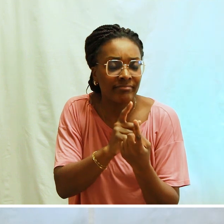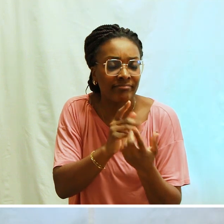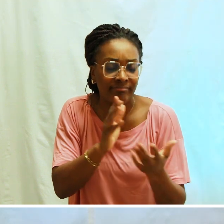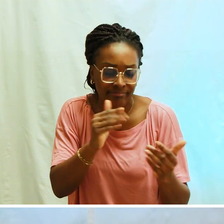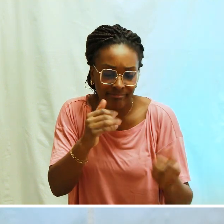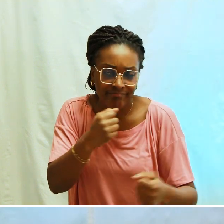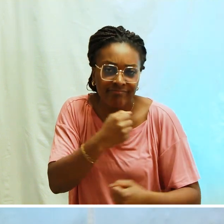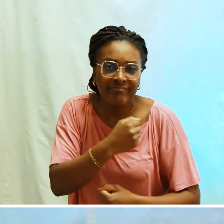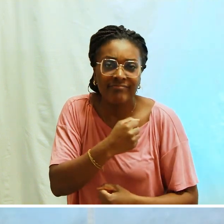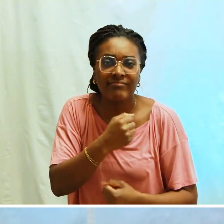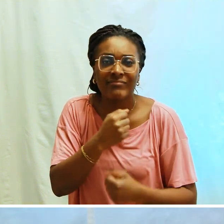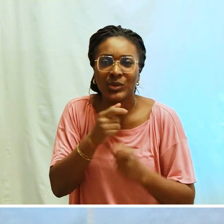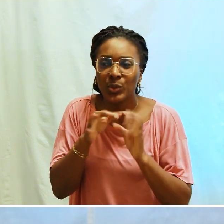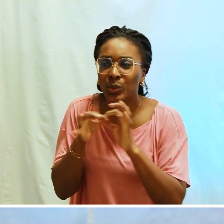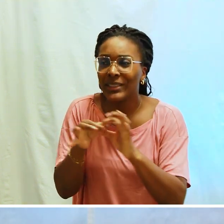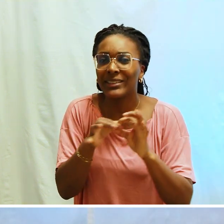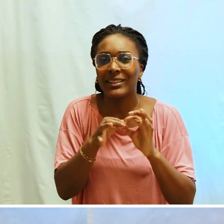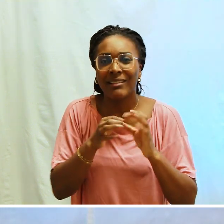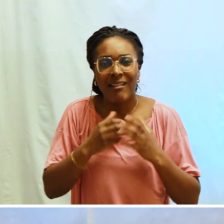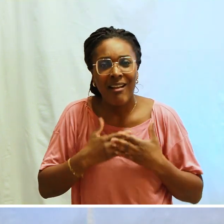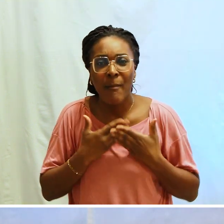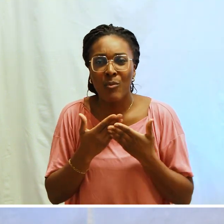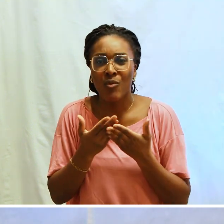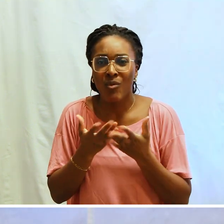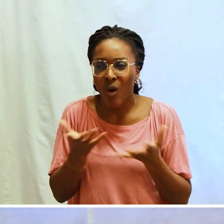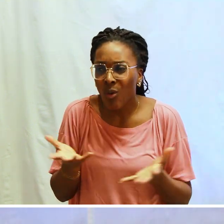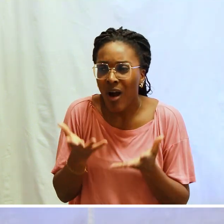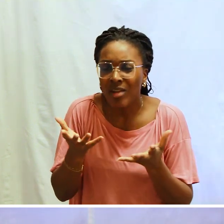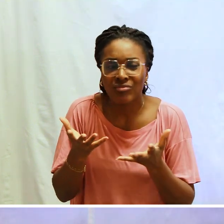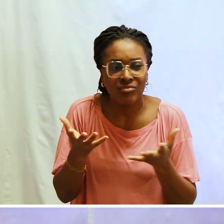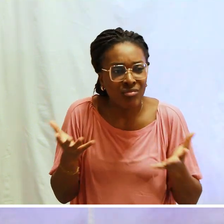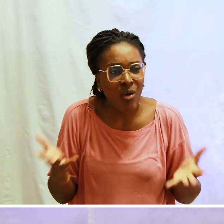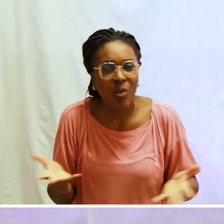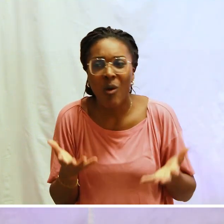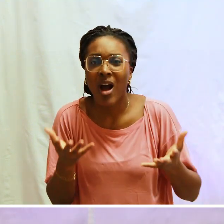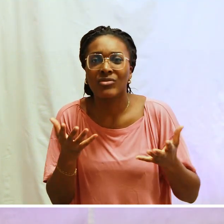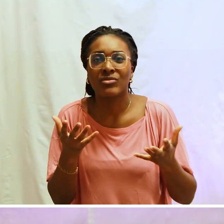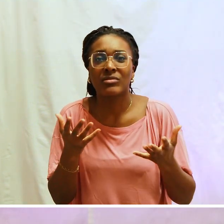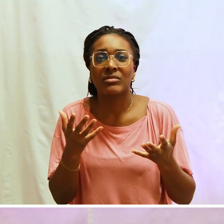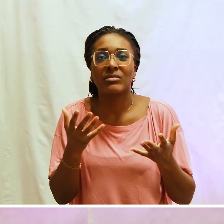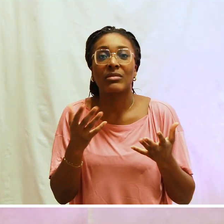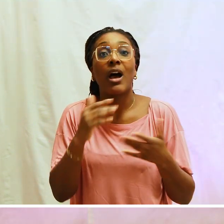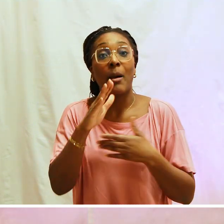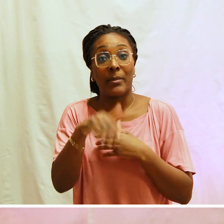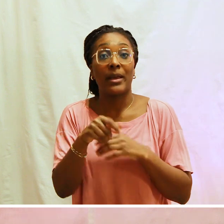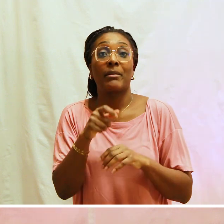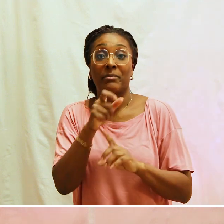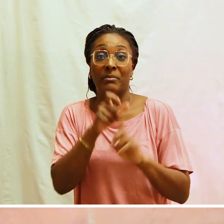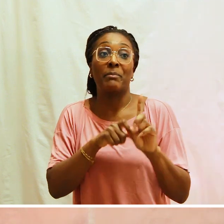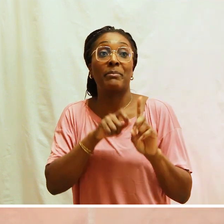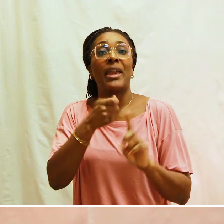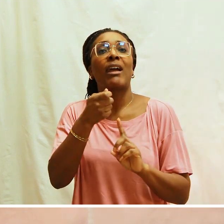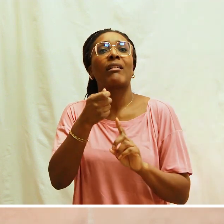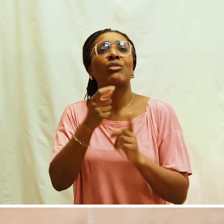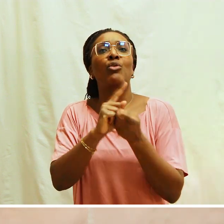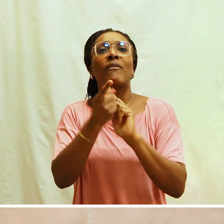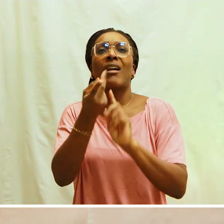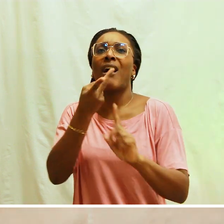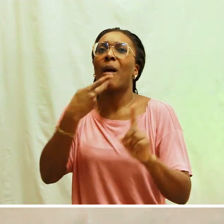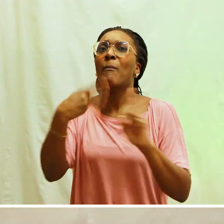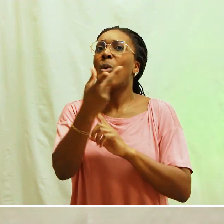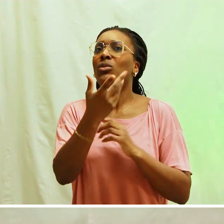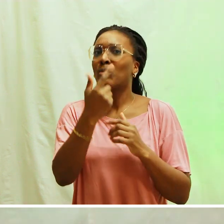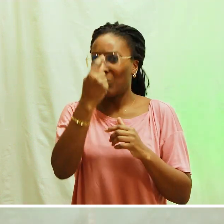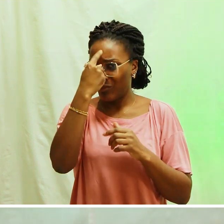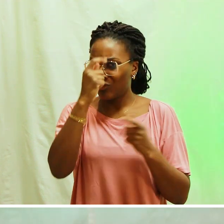cherché l'unité. Il a cherché l'amour, il a cherché l'harmonie, ce qui a donné l'apôtre Pierre par la suite. Quand on marche dans cette harmonie, frères et